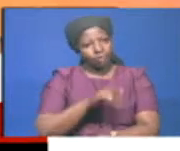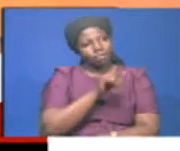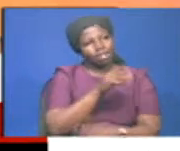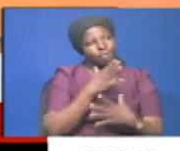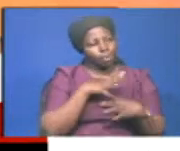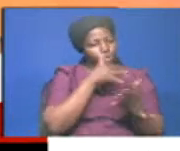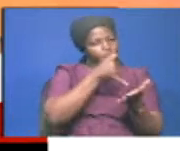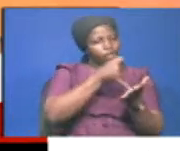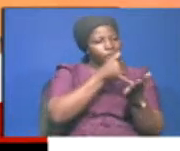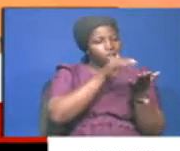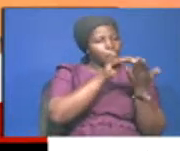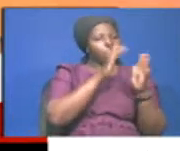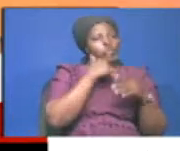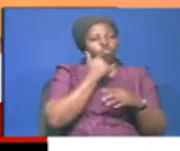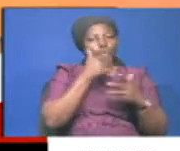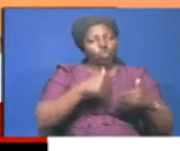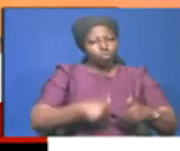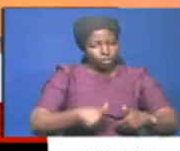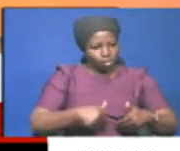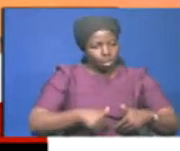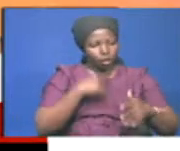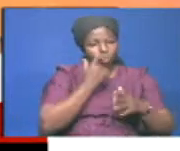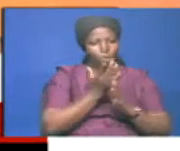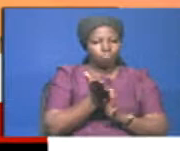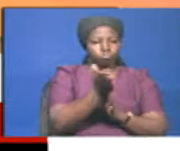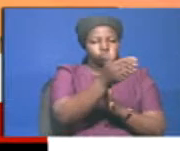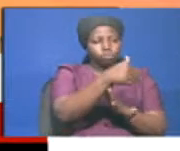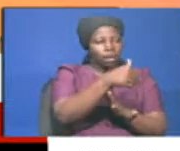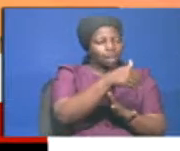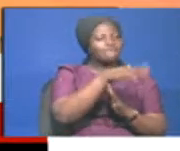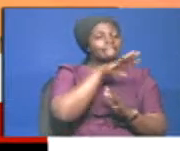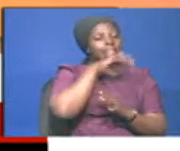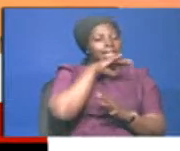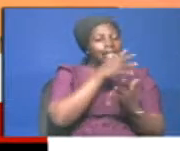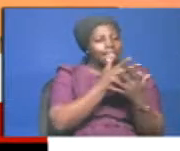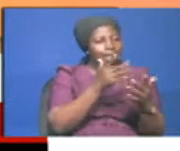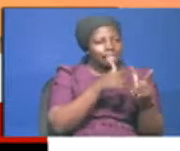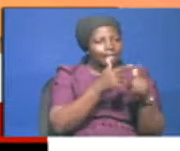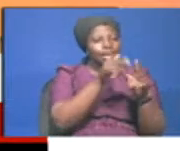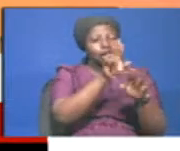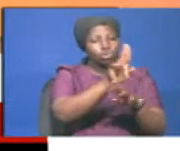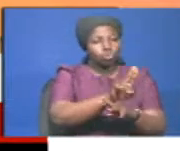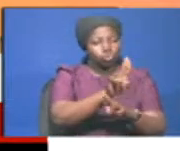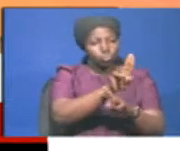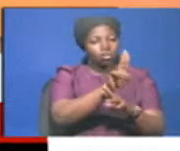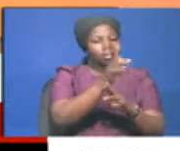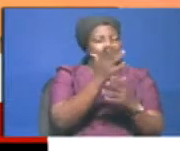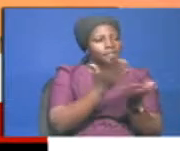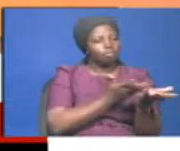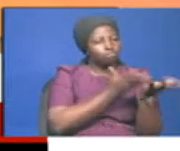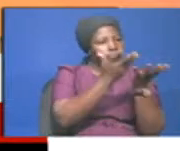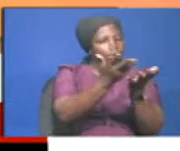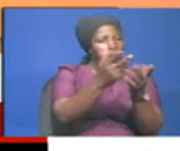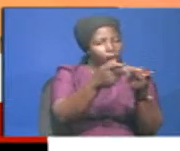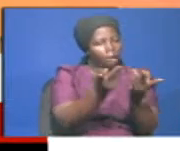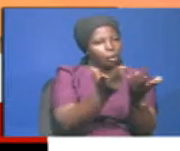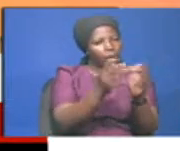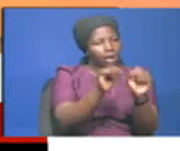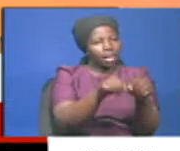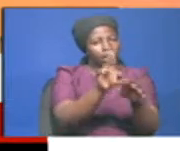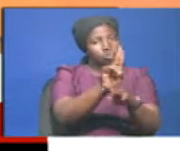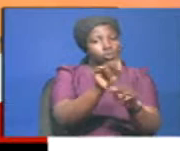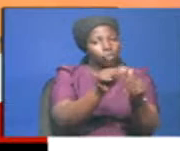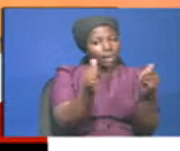ni vijana ambao wanakusanya zile taka na kuzitumia ama kuzileta ambapo zitatumika kwa njia ambayo